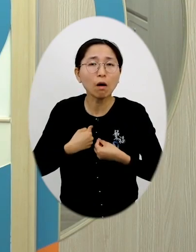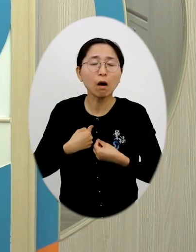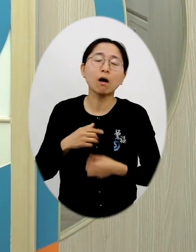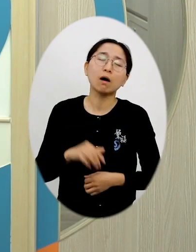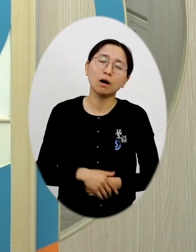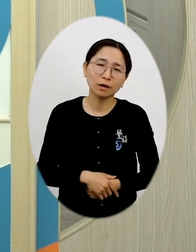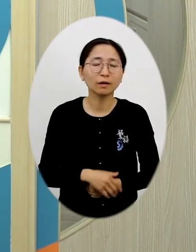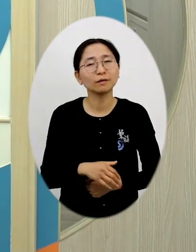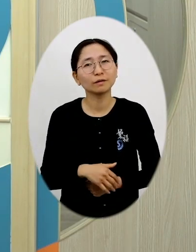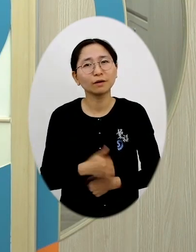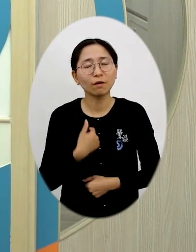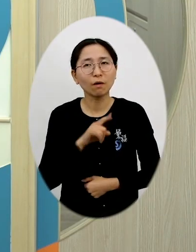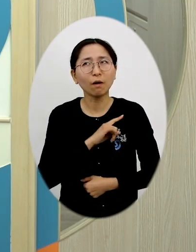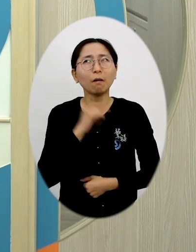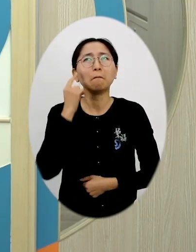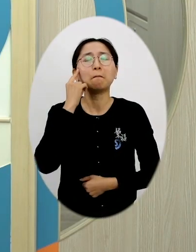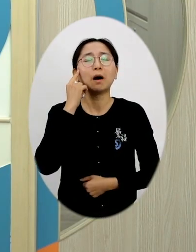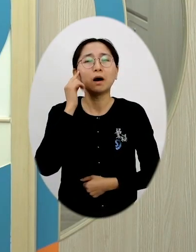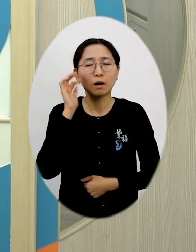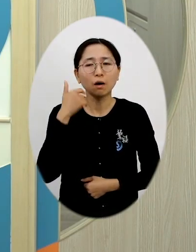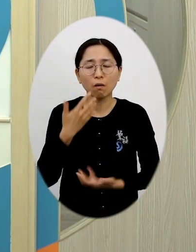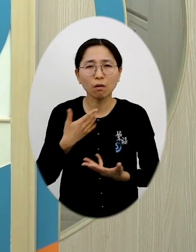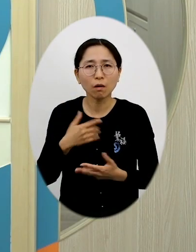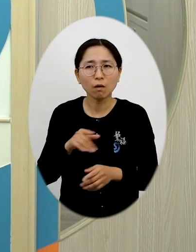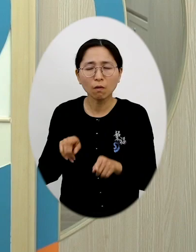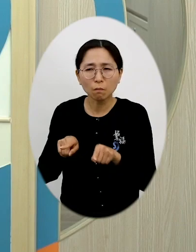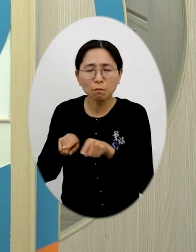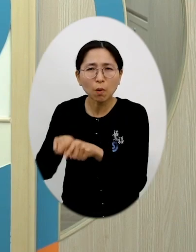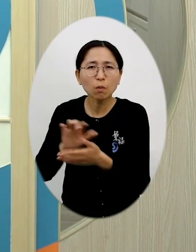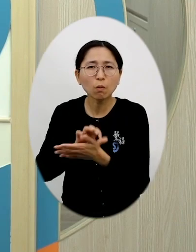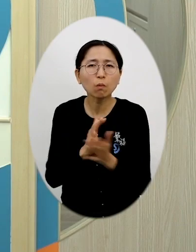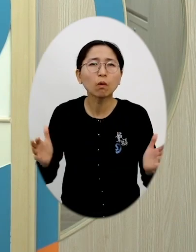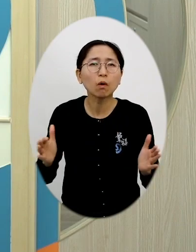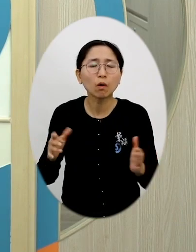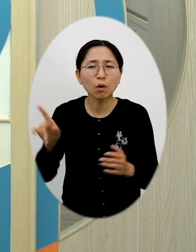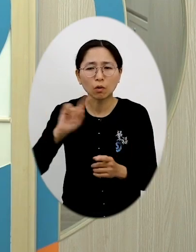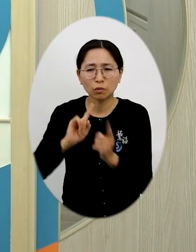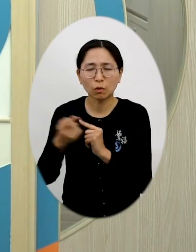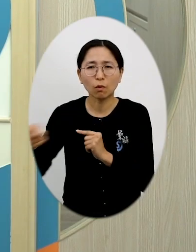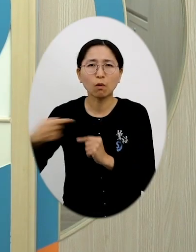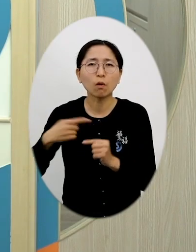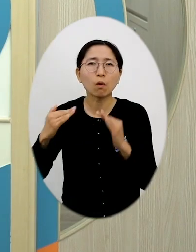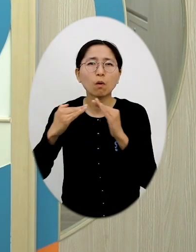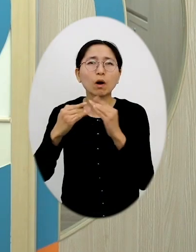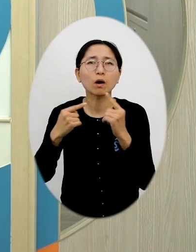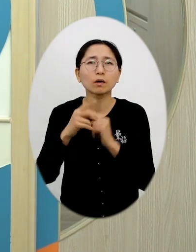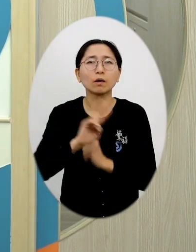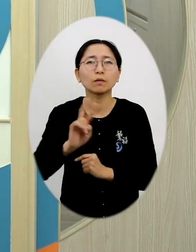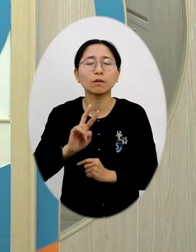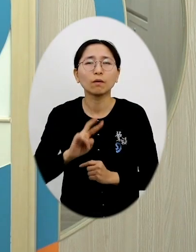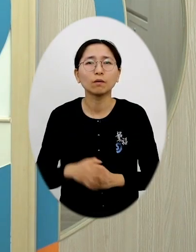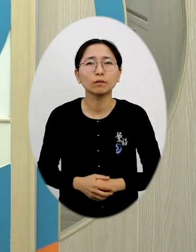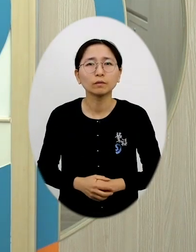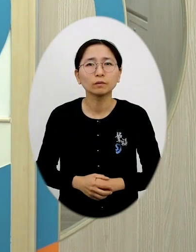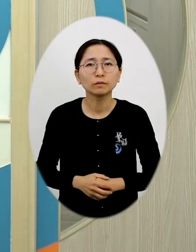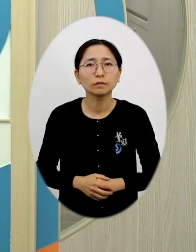人。所以那一剎那就知道，可能因為真的跟了他們這麼多年了，他們都將我成為他們當